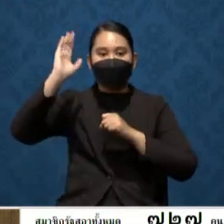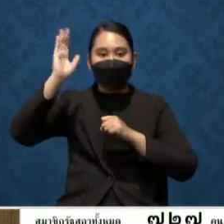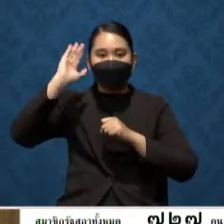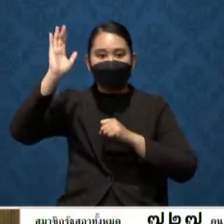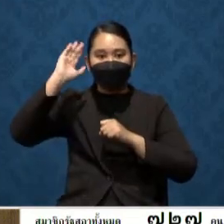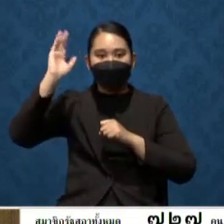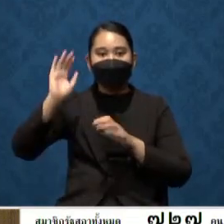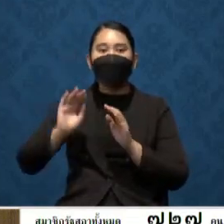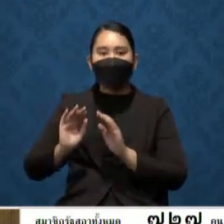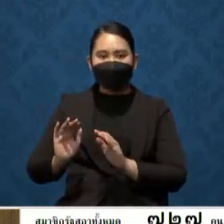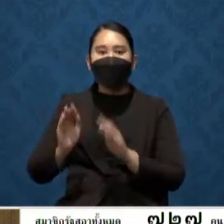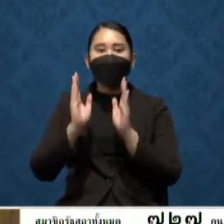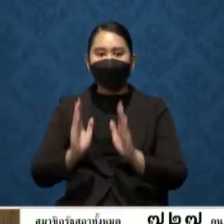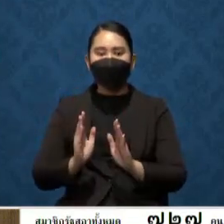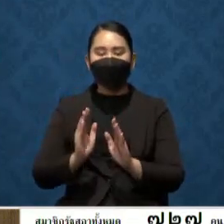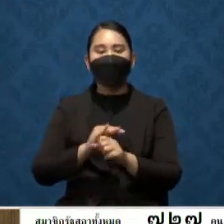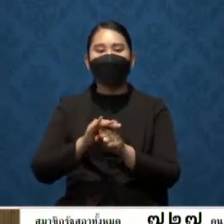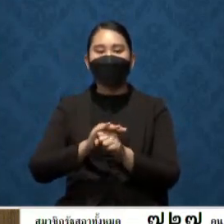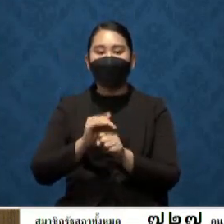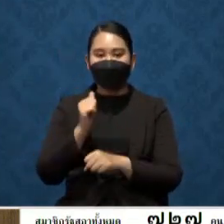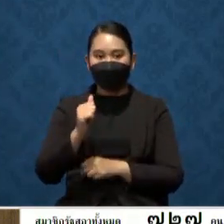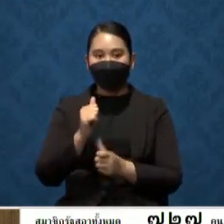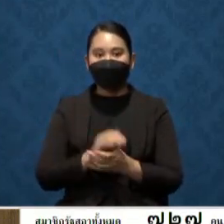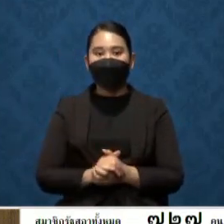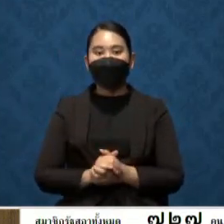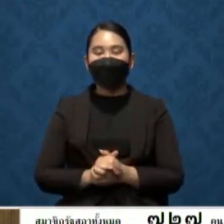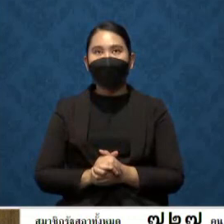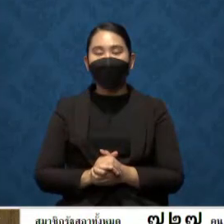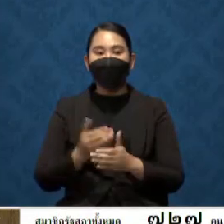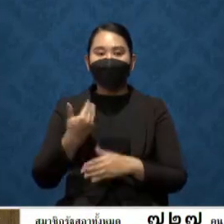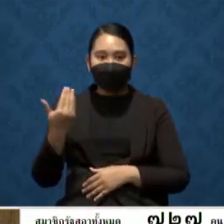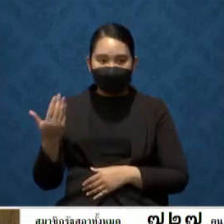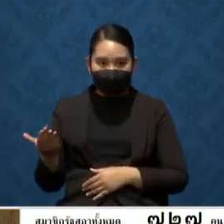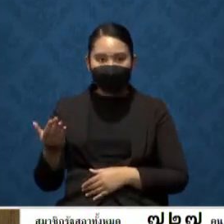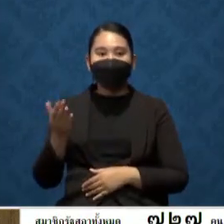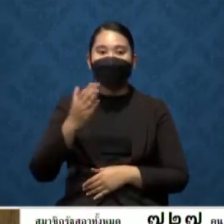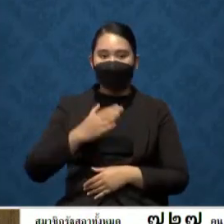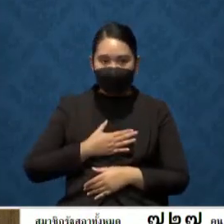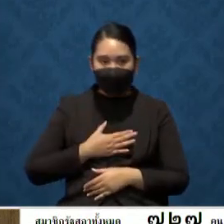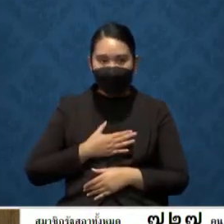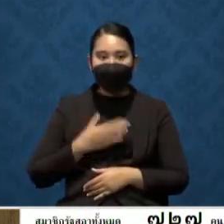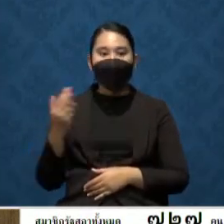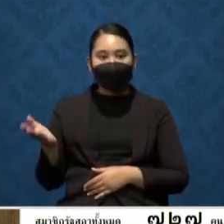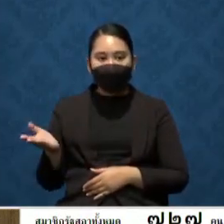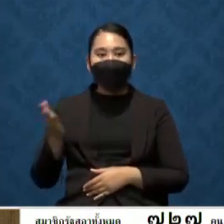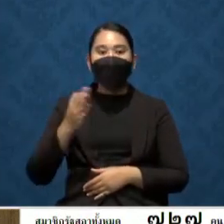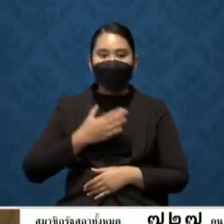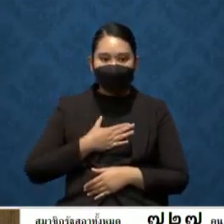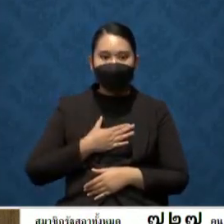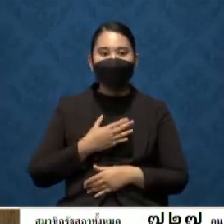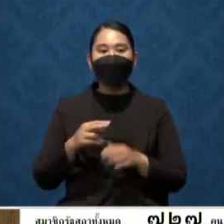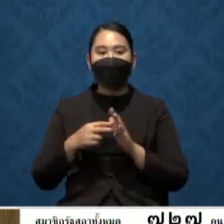คำแปรญัตติมีไม่เยอะเท่านั้นครับพอดีท่านเฉลิมชัยมีผมว่าแต่ละคนที่